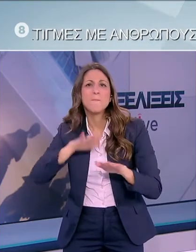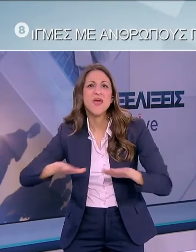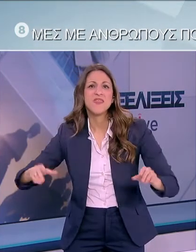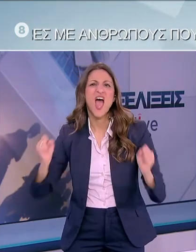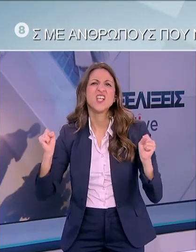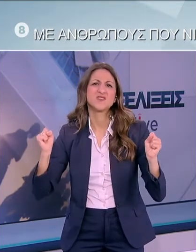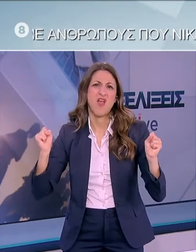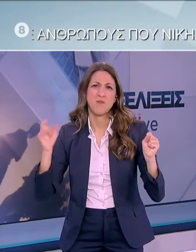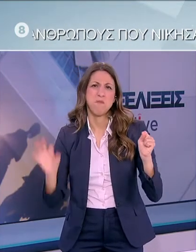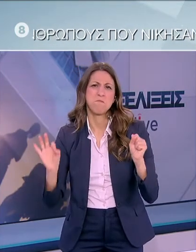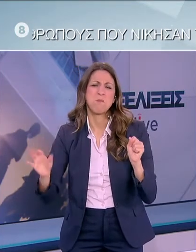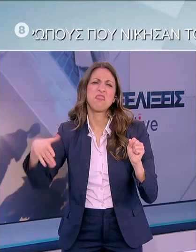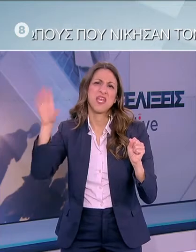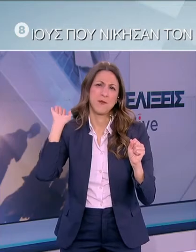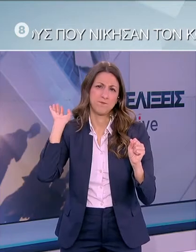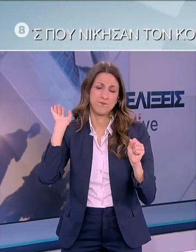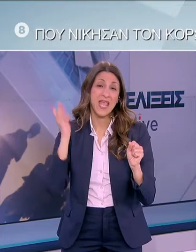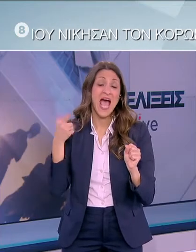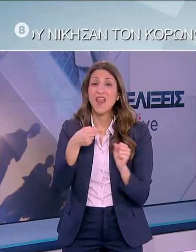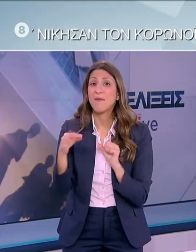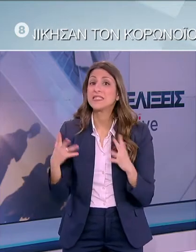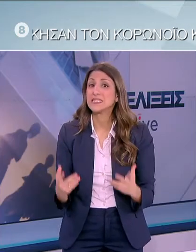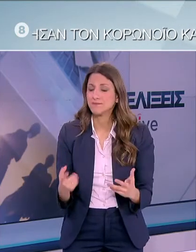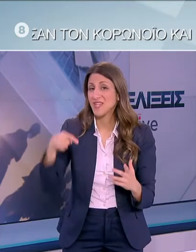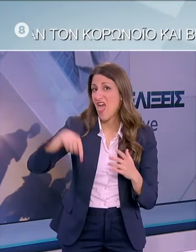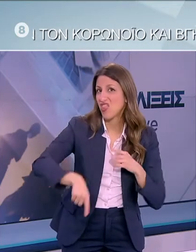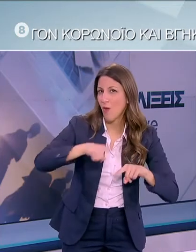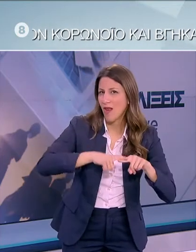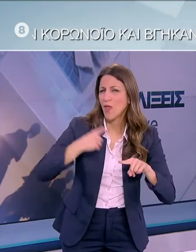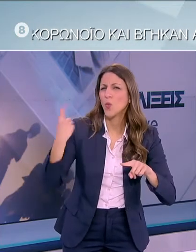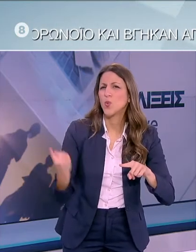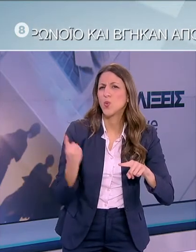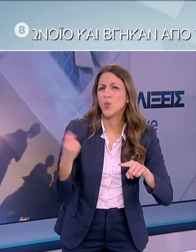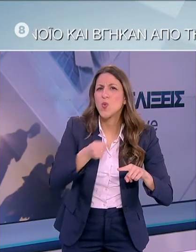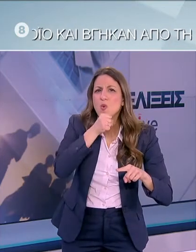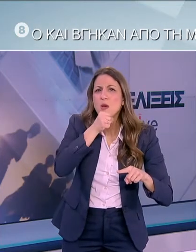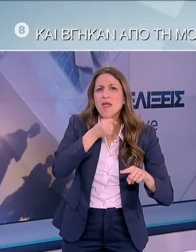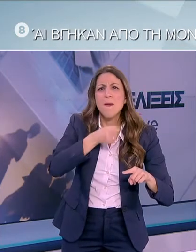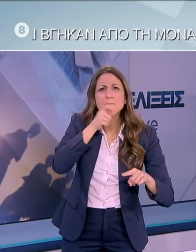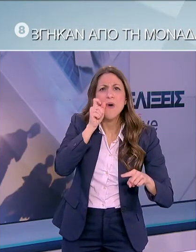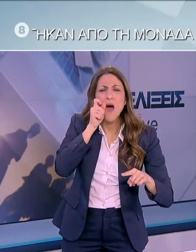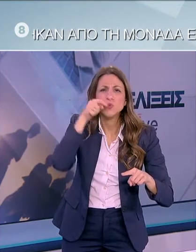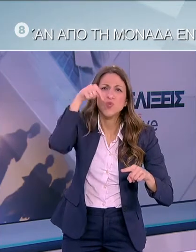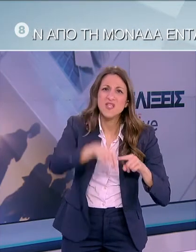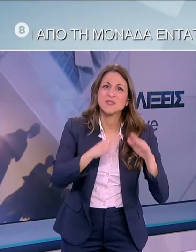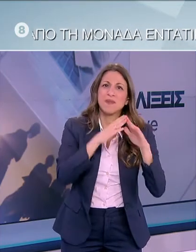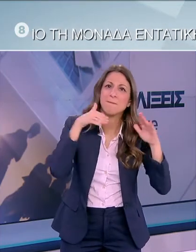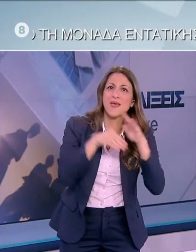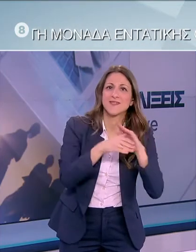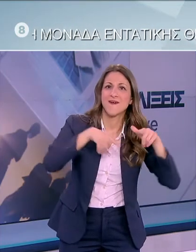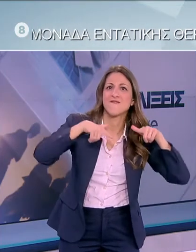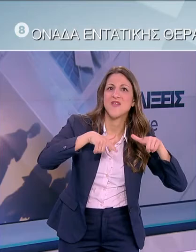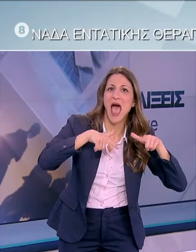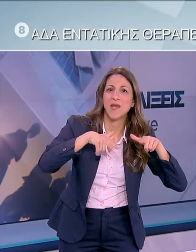Κάποιες από αυτές τις χώρες, όμως, οι ηλικιωμένοι δεν μένουν στο σπίτι. Η Ελλάδα έχει μια μεγάλη παράδοση ηλικιωμένων που είναι κοντά μας, που είναι στο σπίτι, που φιλάνε τα